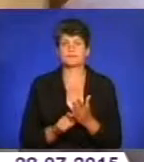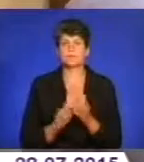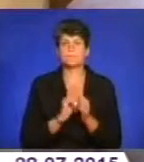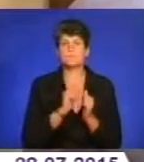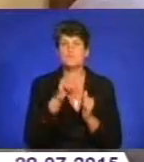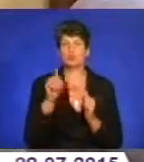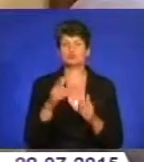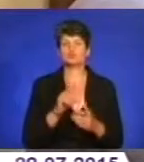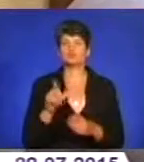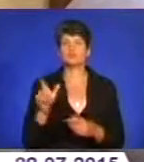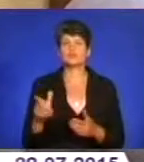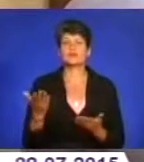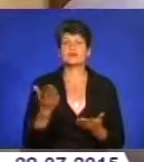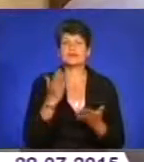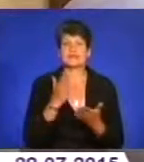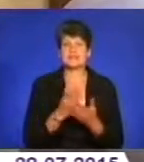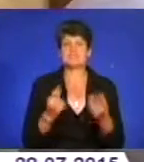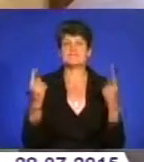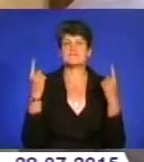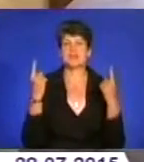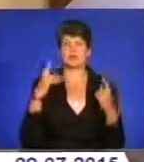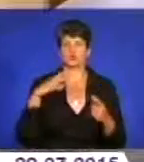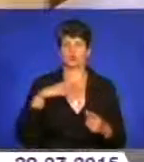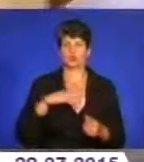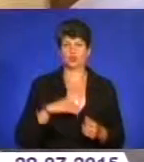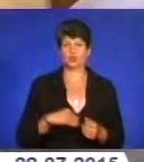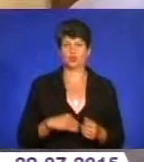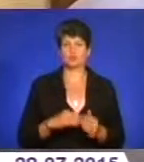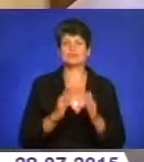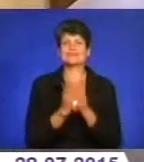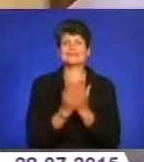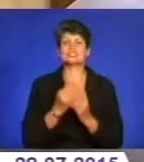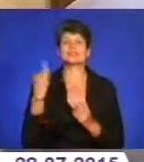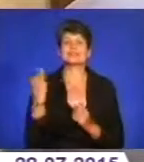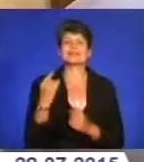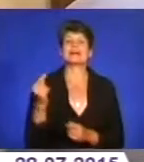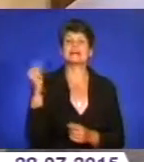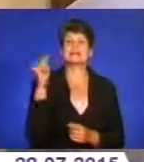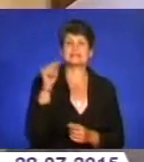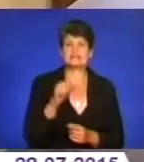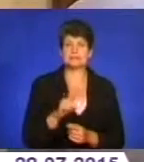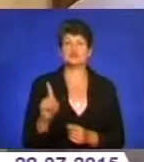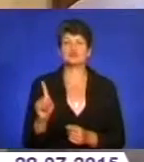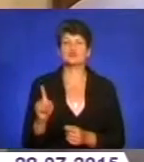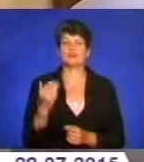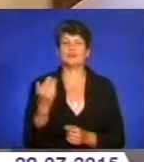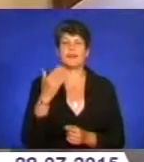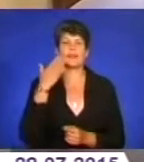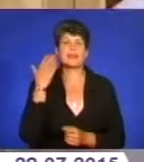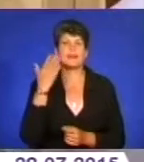про кожну людину, яка є величчю духу. Книжка цікава тим, що вона